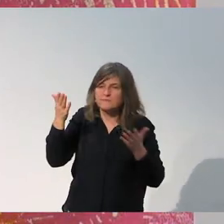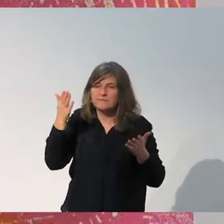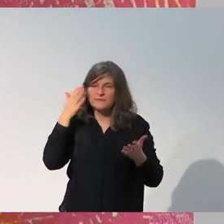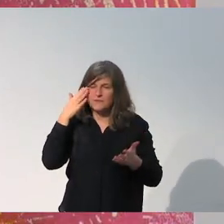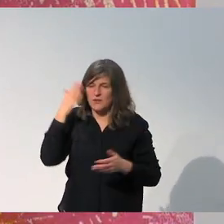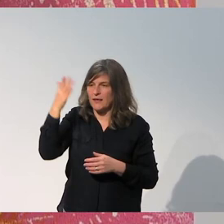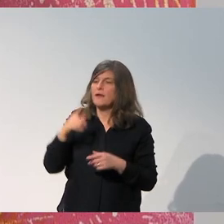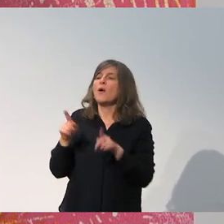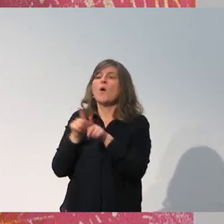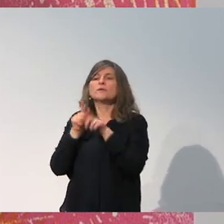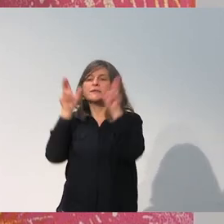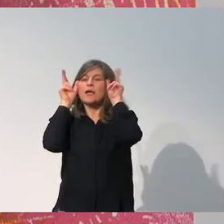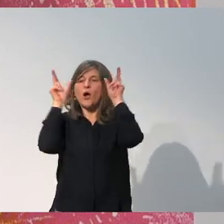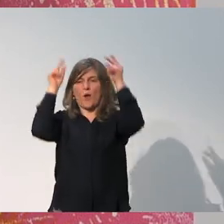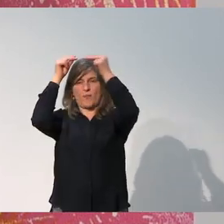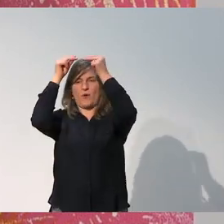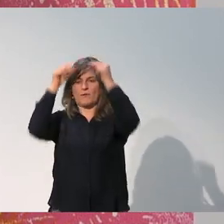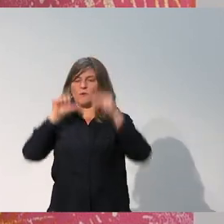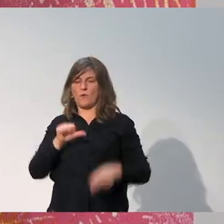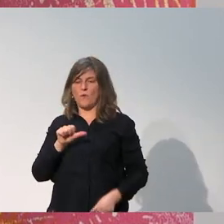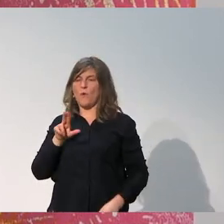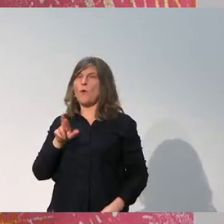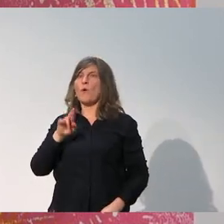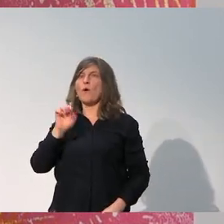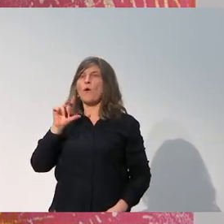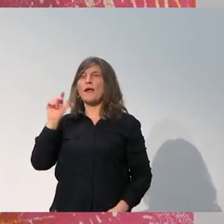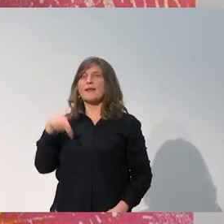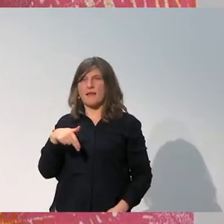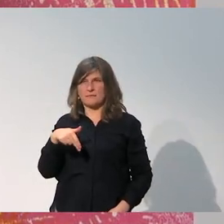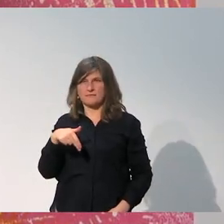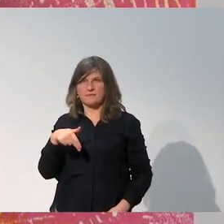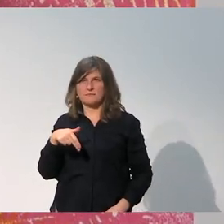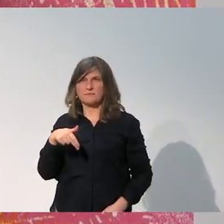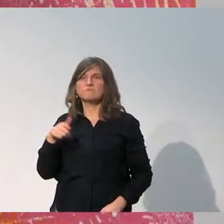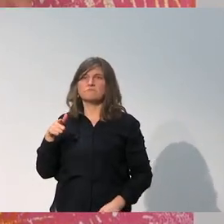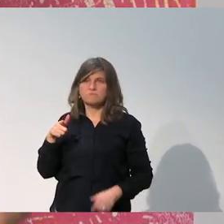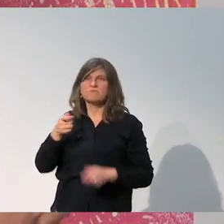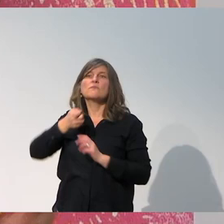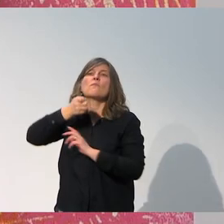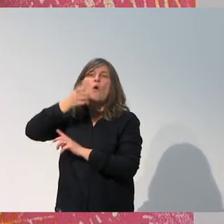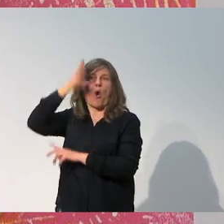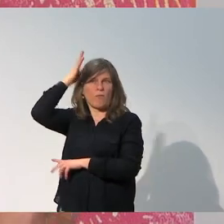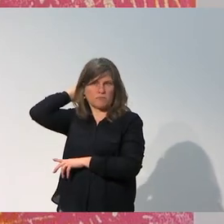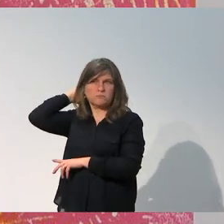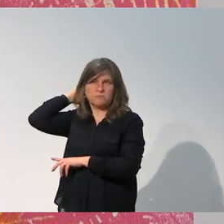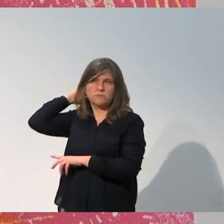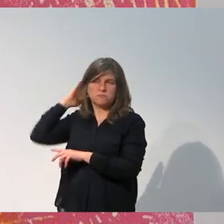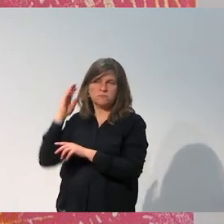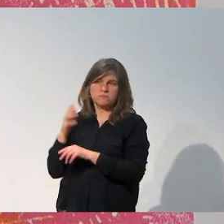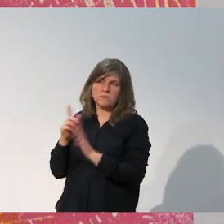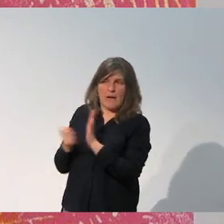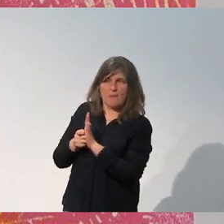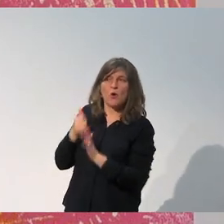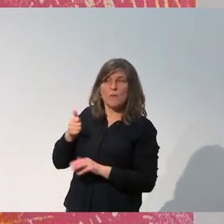de l'empereur Aurélien dans l'Empire romain tardif, qui... a un intérêt, un goût particulier